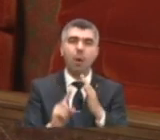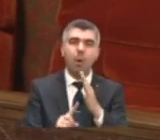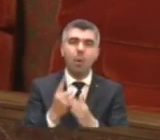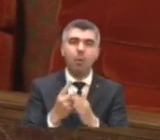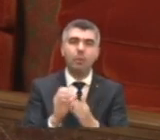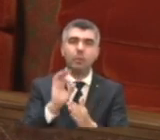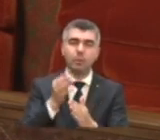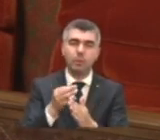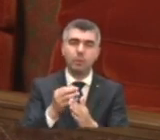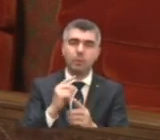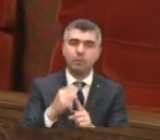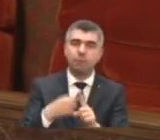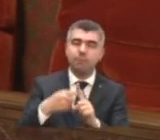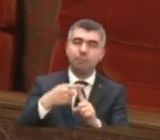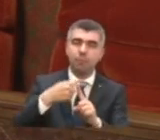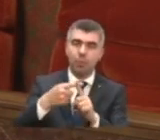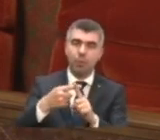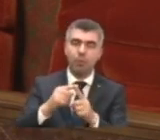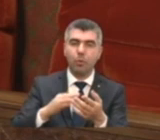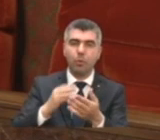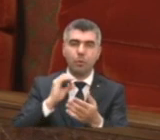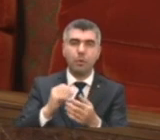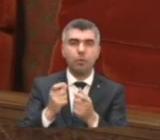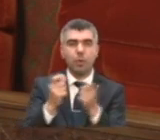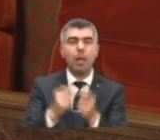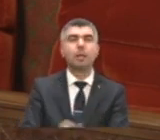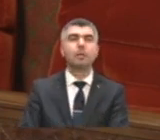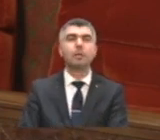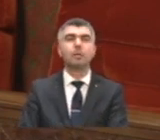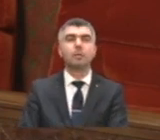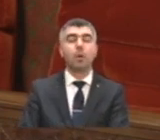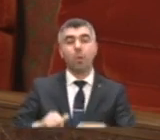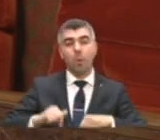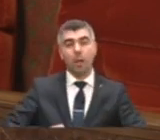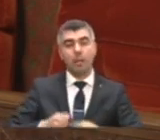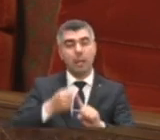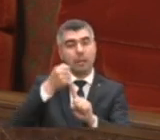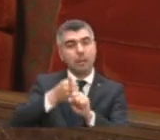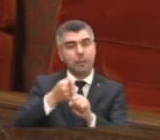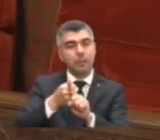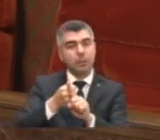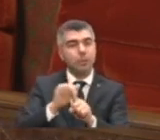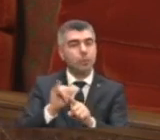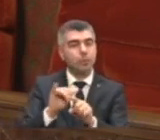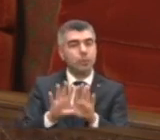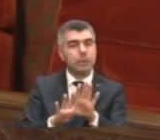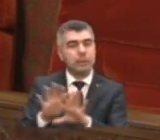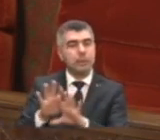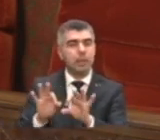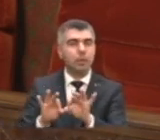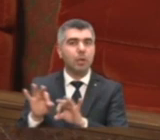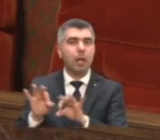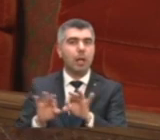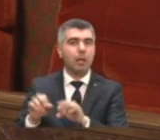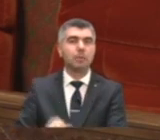من شانها ان ترفع من تنافسيات المقاوله النقليه. وفي هذا الصدد قامت الوزاره باتخاذ واحد المجموعه من الاجراءات